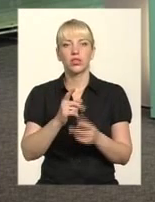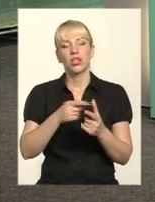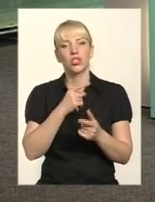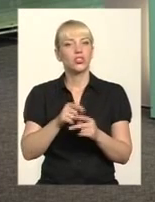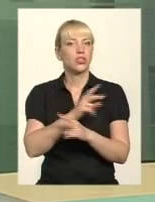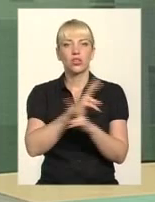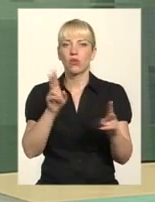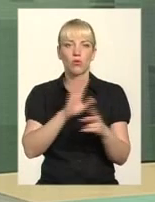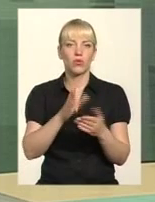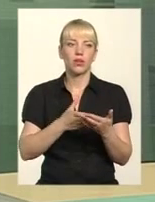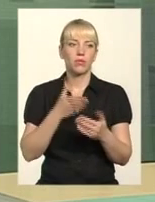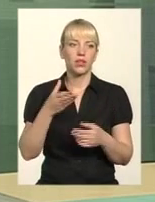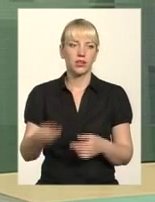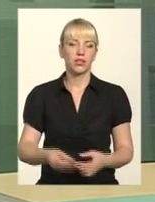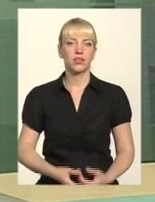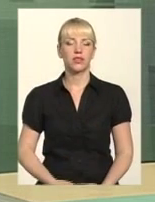Дякую.